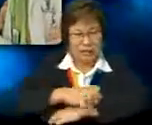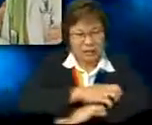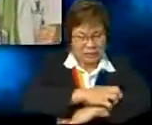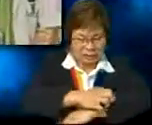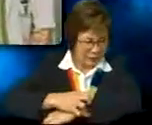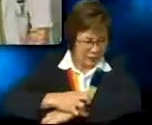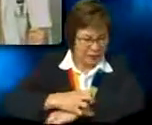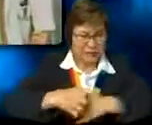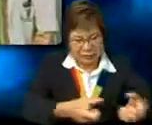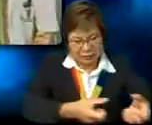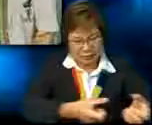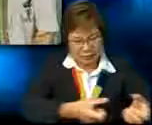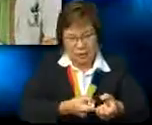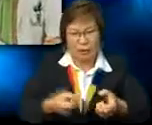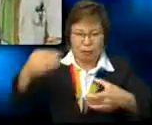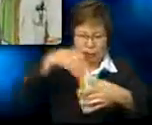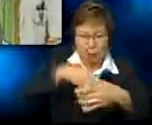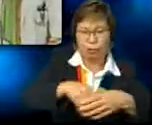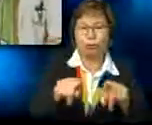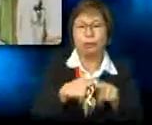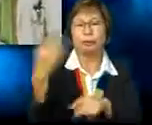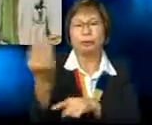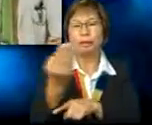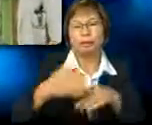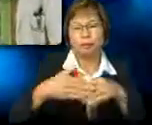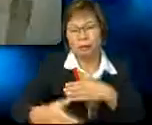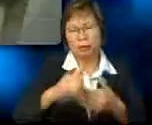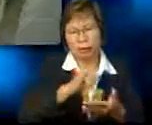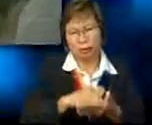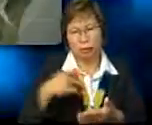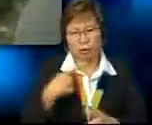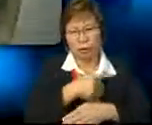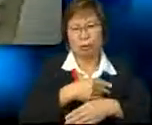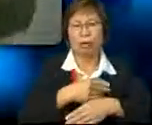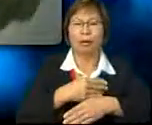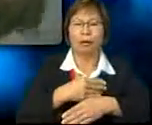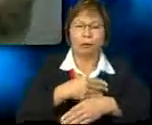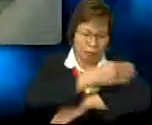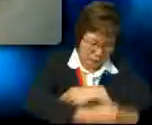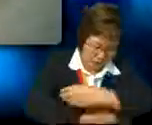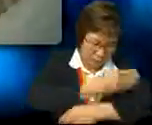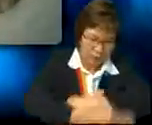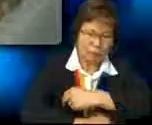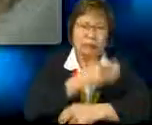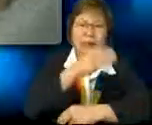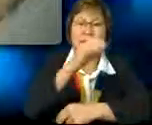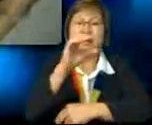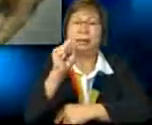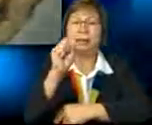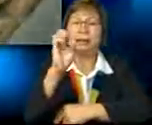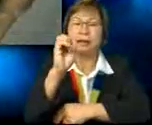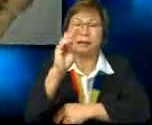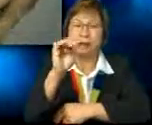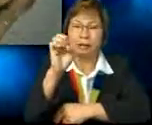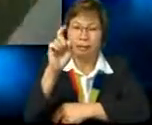dah masuk balik dalam keadaan yang biasa. Selepas tu kita pasang simen ataupun plaster of